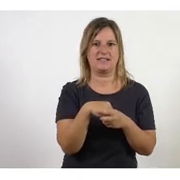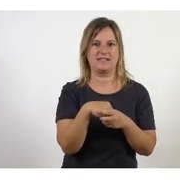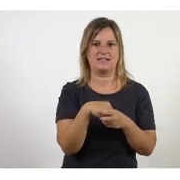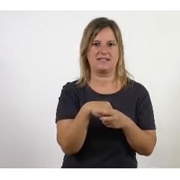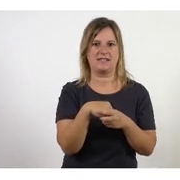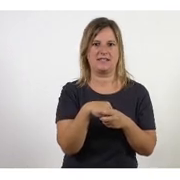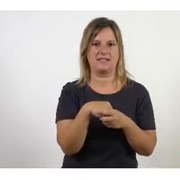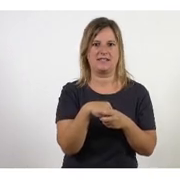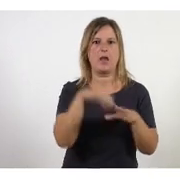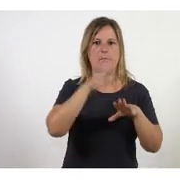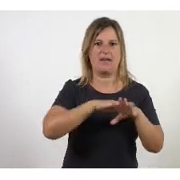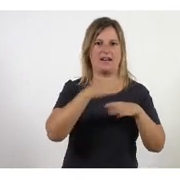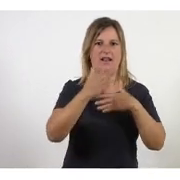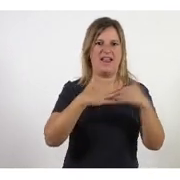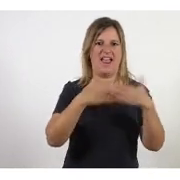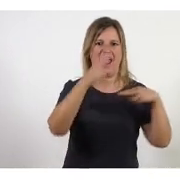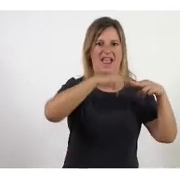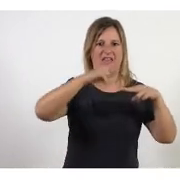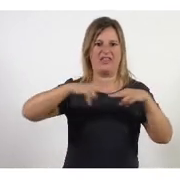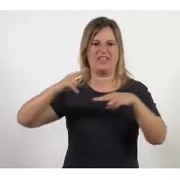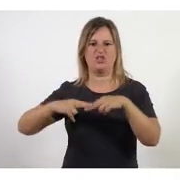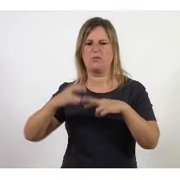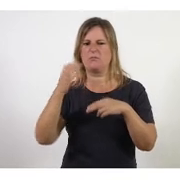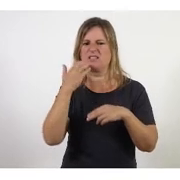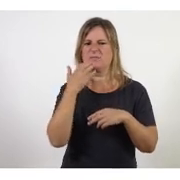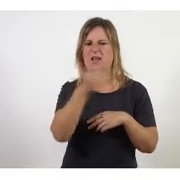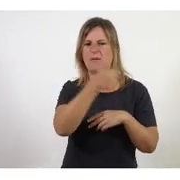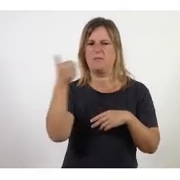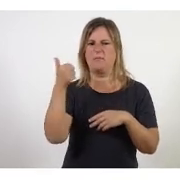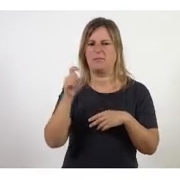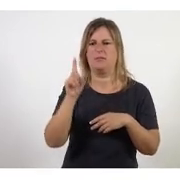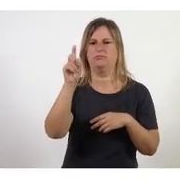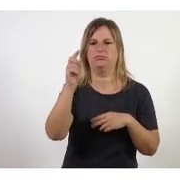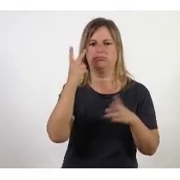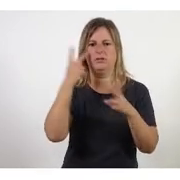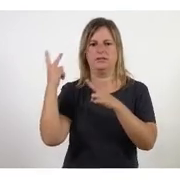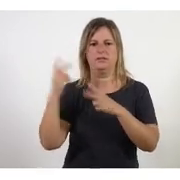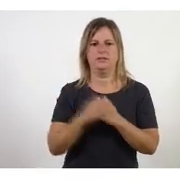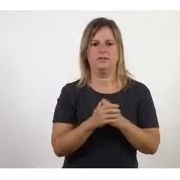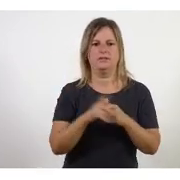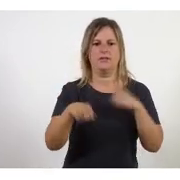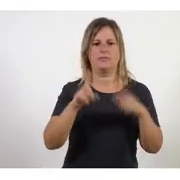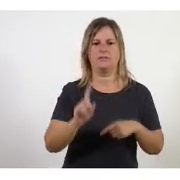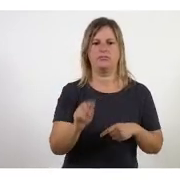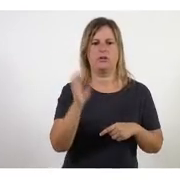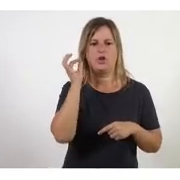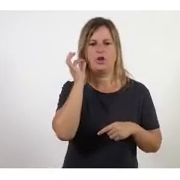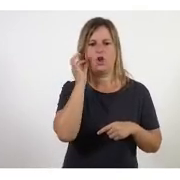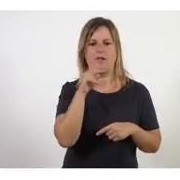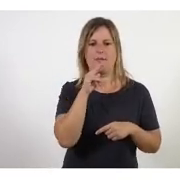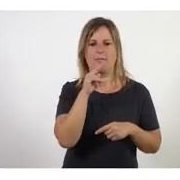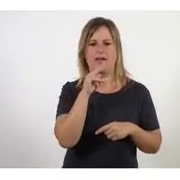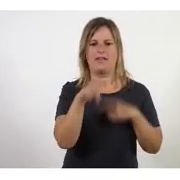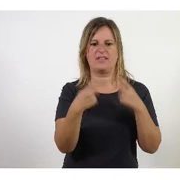taula d'edició. Jo aquest el desfaré, marcaré un primer aquest senyor d'aquí, després aquesta noia parlant i